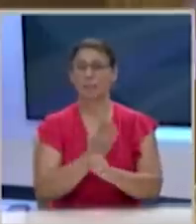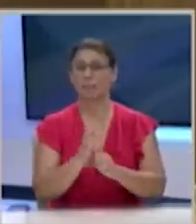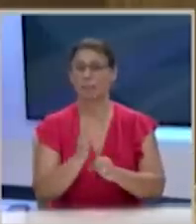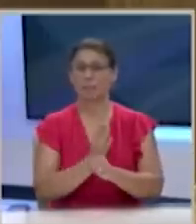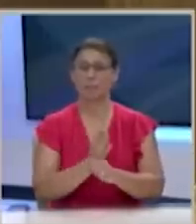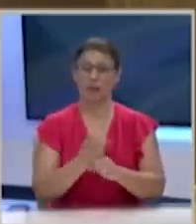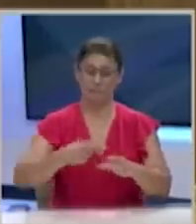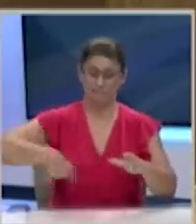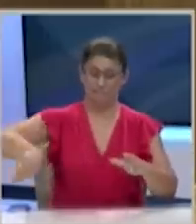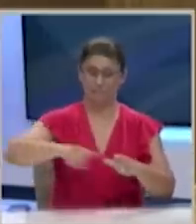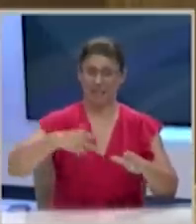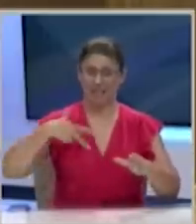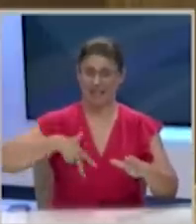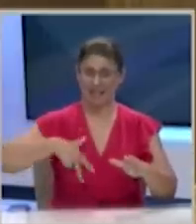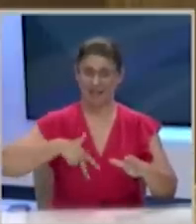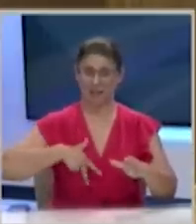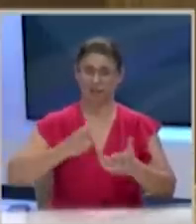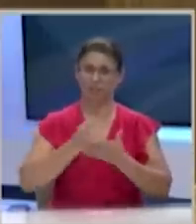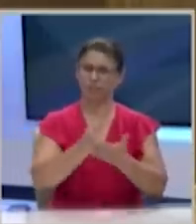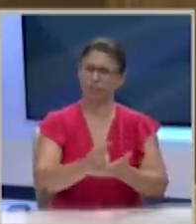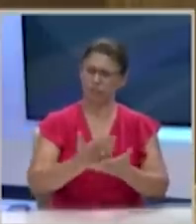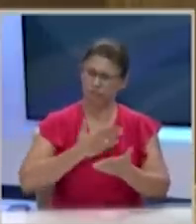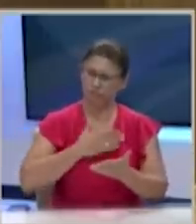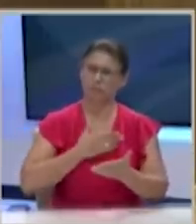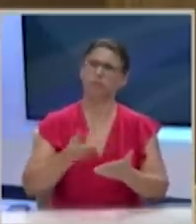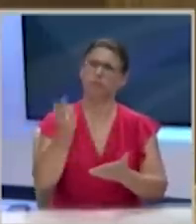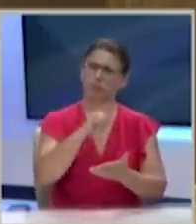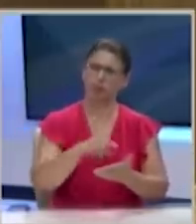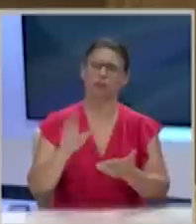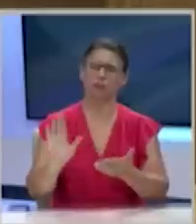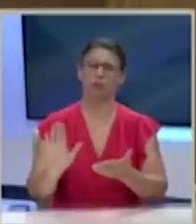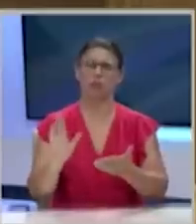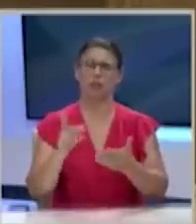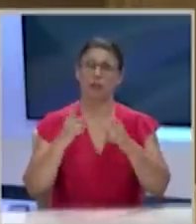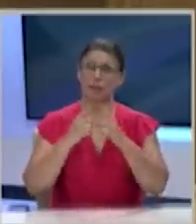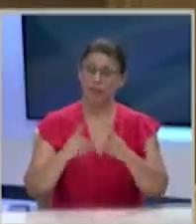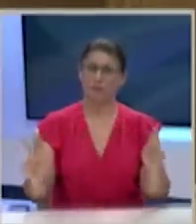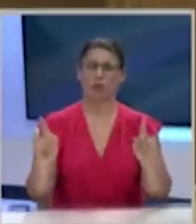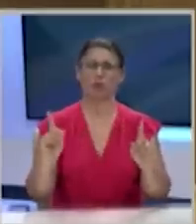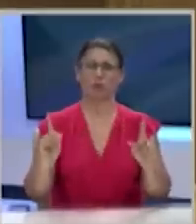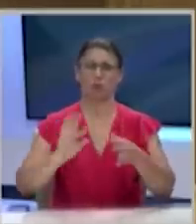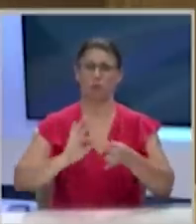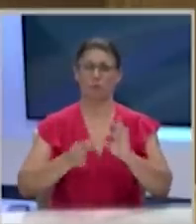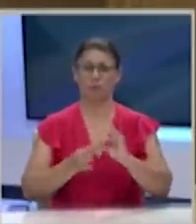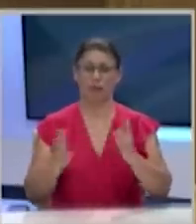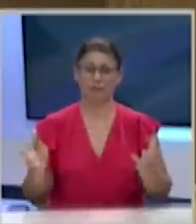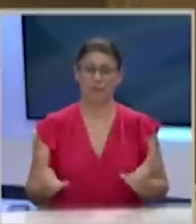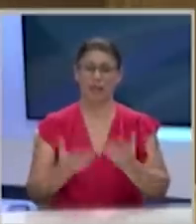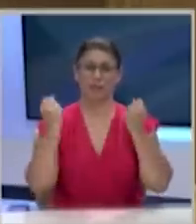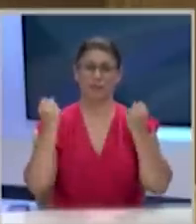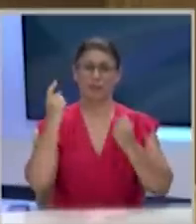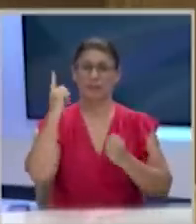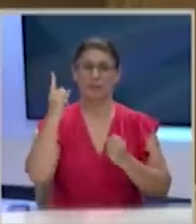της κρατικής χρηματοδότησης σε ημέτερους, σε άλλους κλπ, στους διαφορετικούς ομίλους, διασφαλίζει και